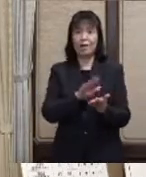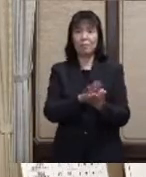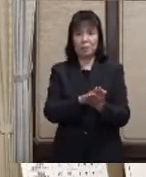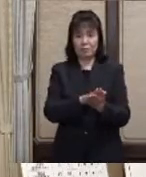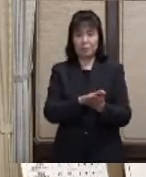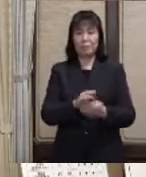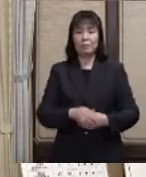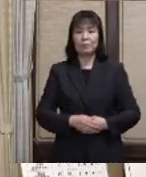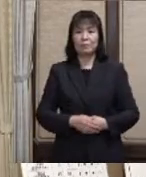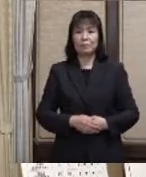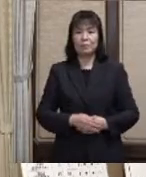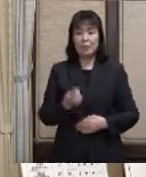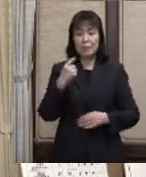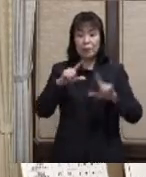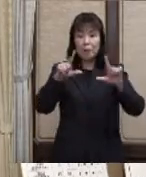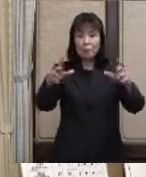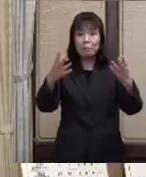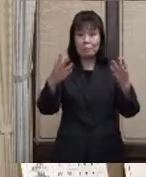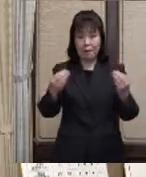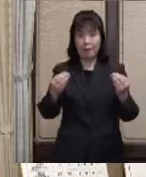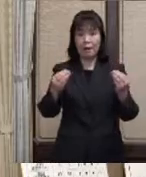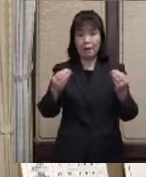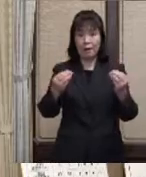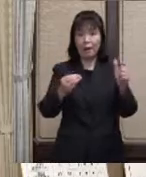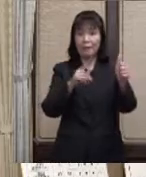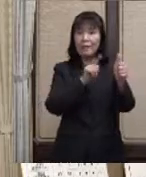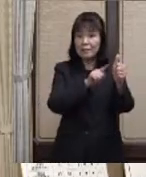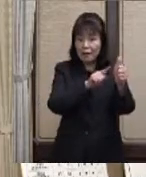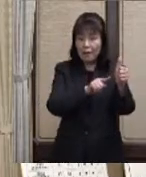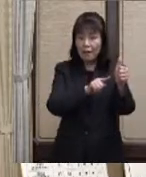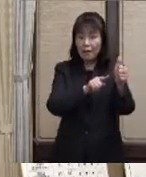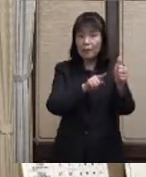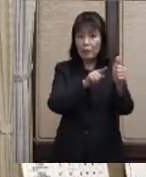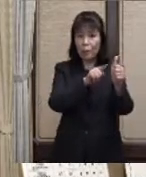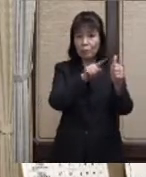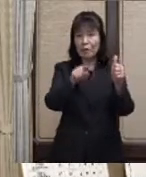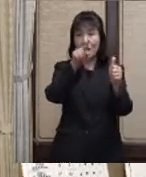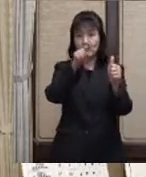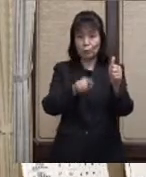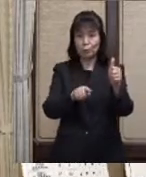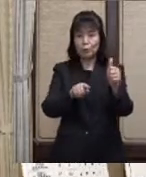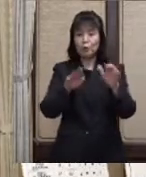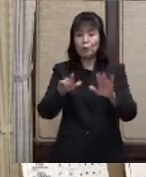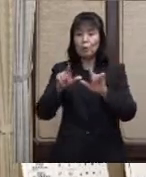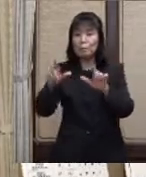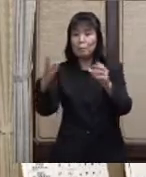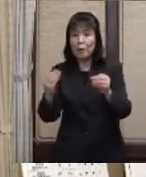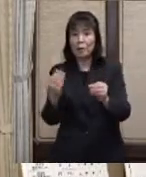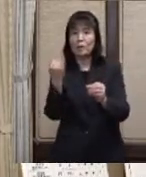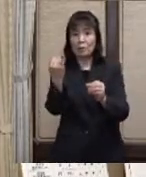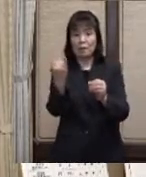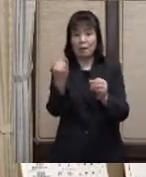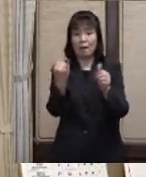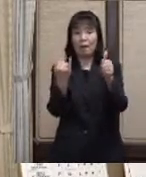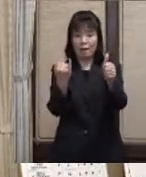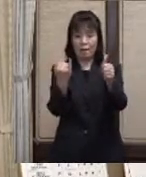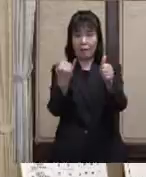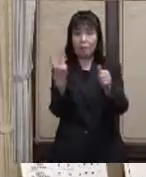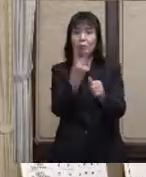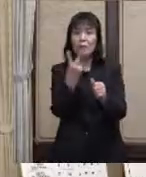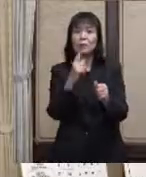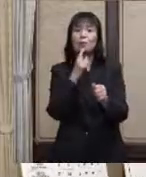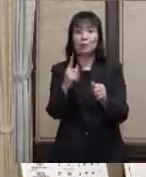ので、昨日発表した男性と、それから、この今日発表させていただく女性、お二